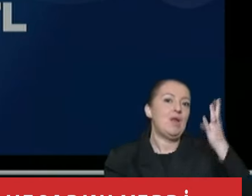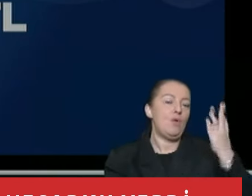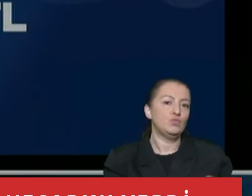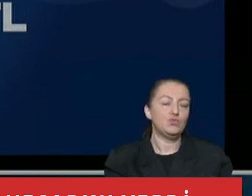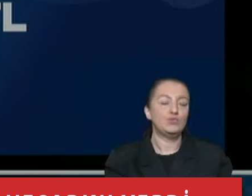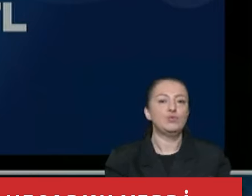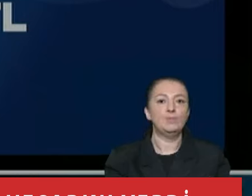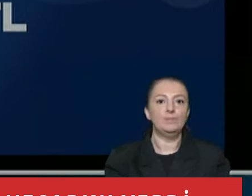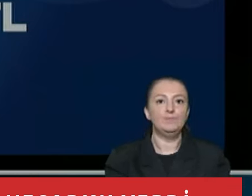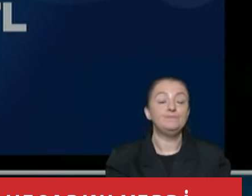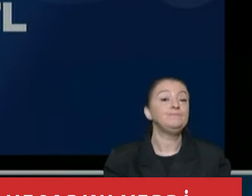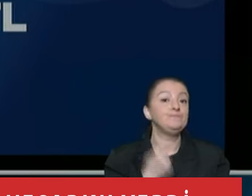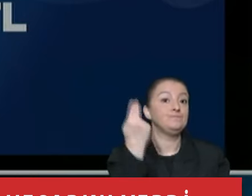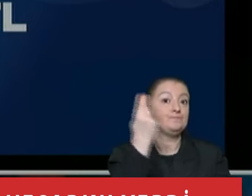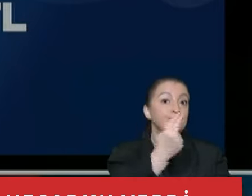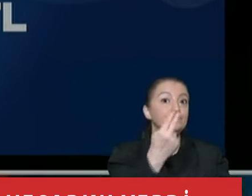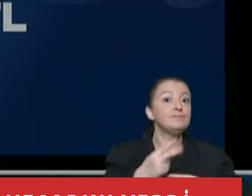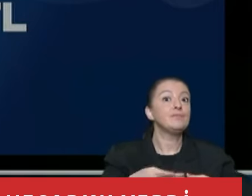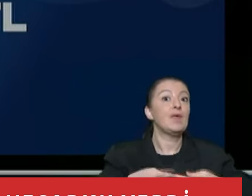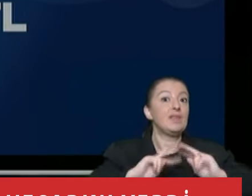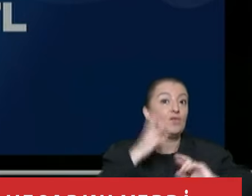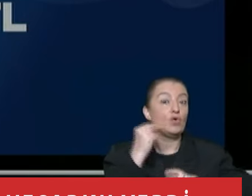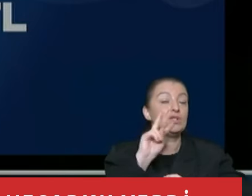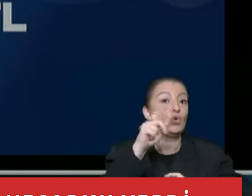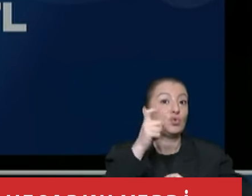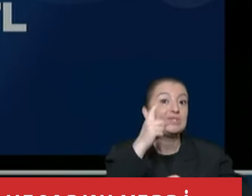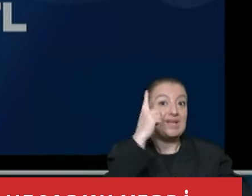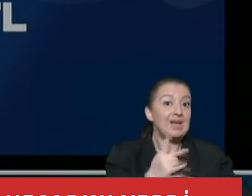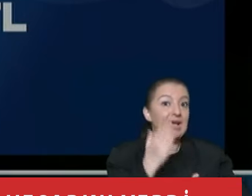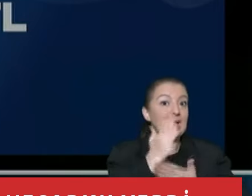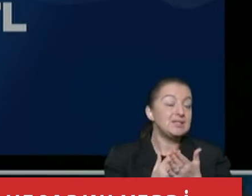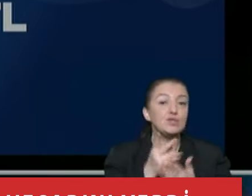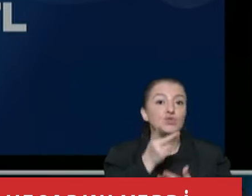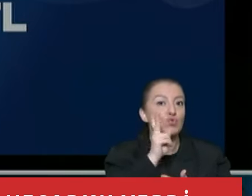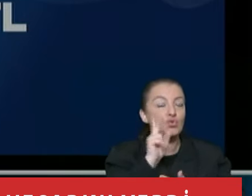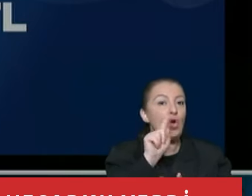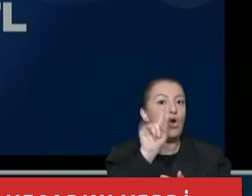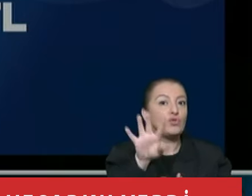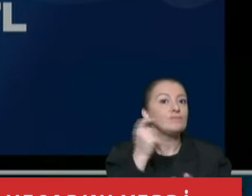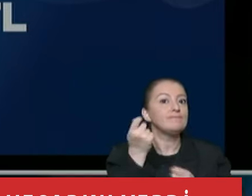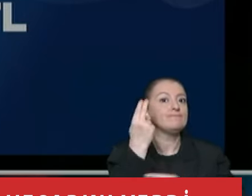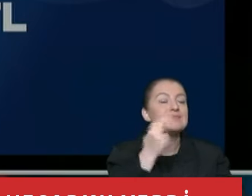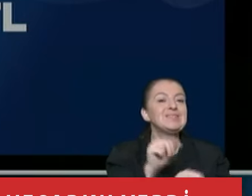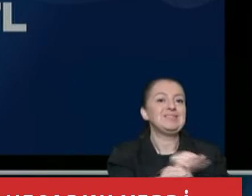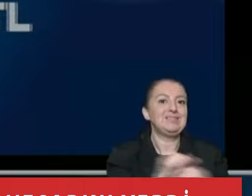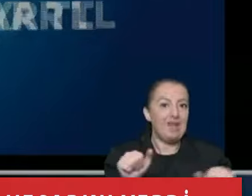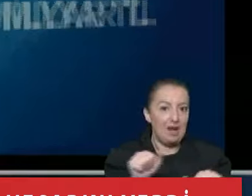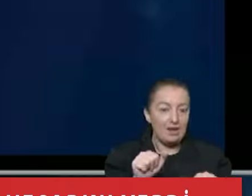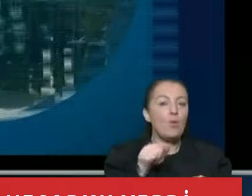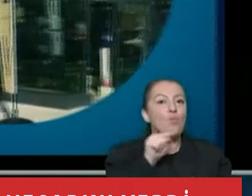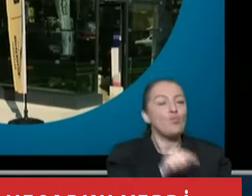ulaşmıştır şirketleri devraldığımız 2019'un ilk yarısı sonunda 14 Şirket